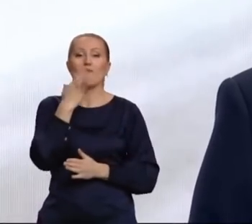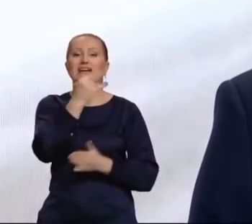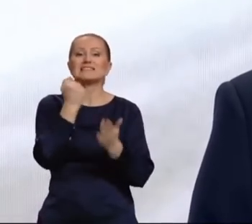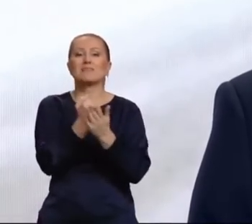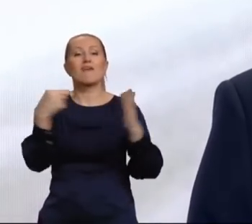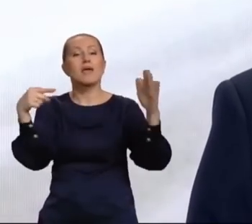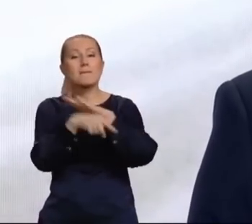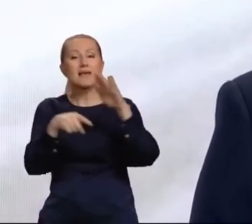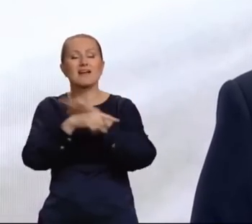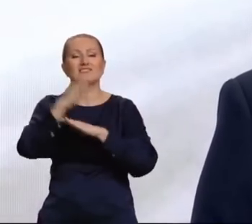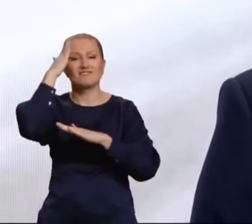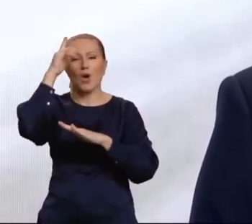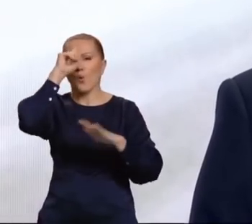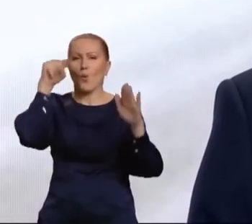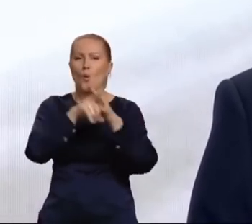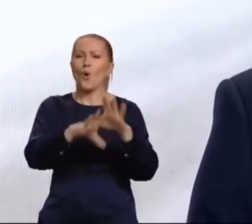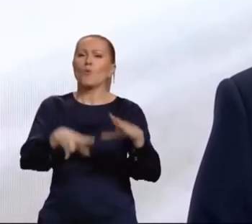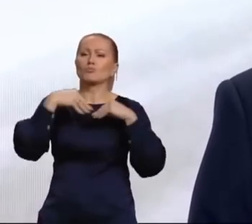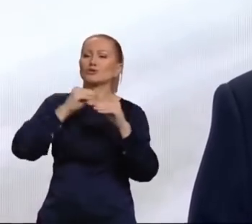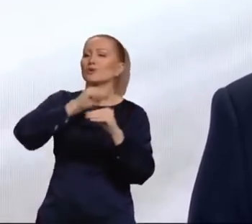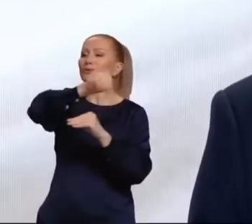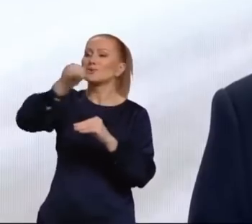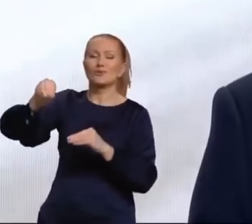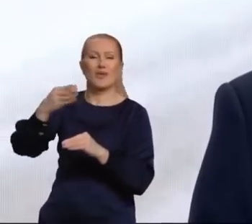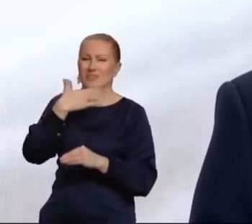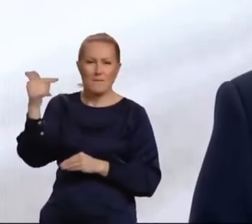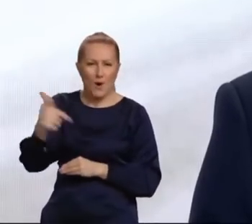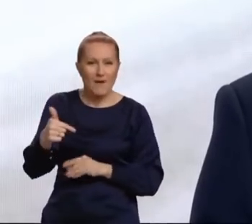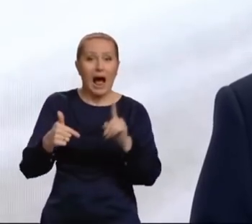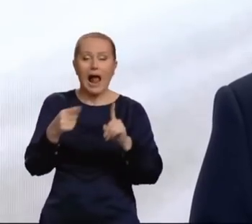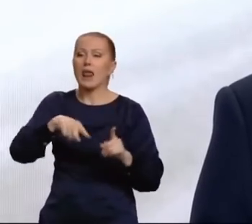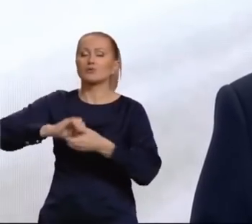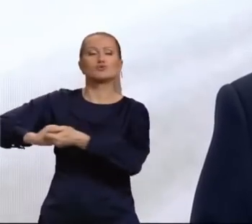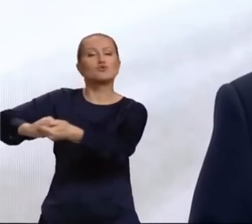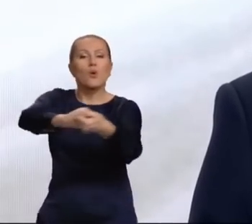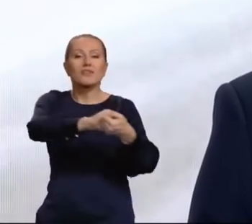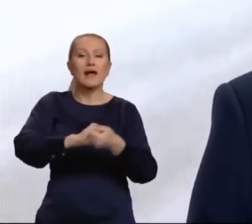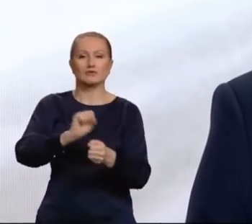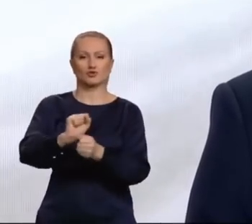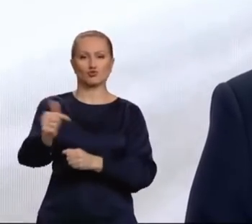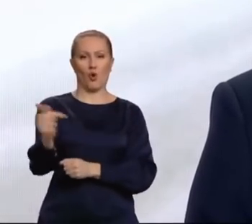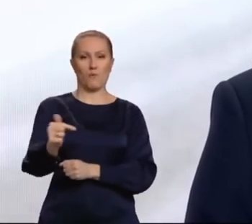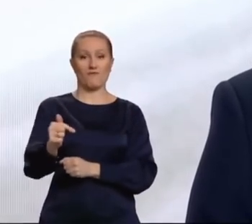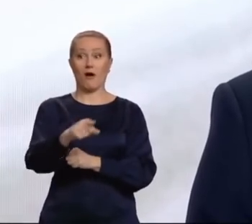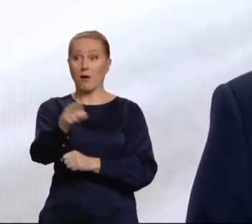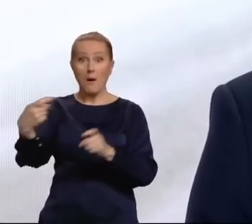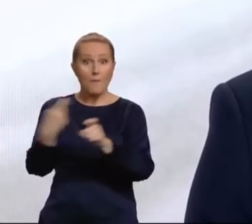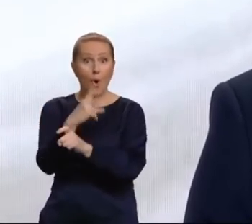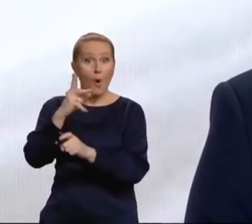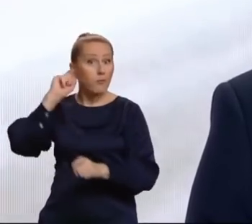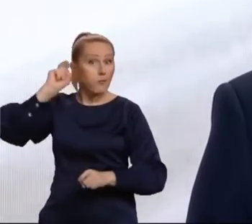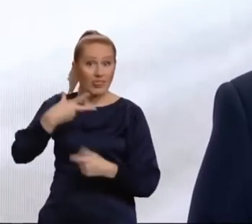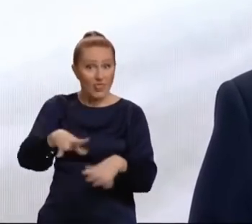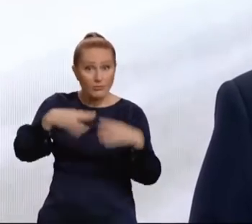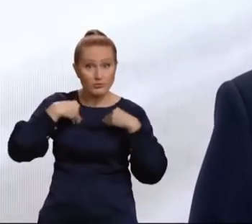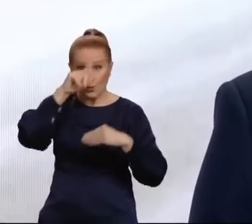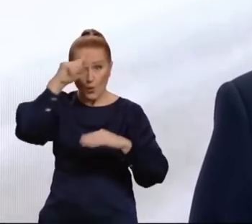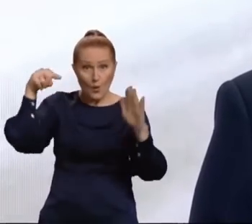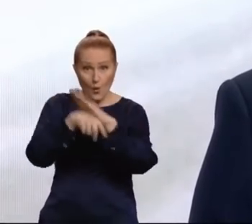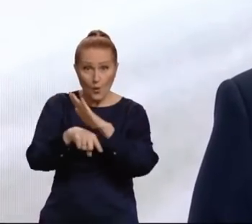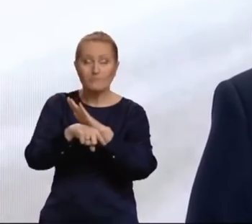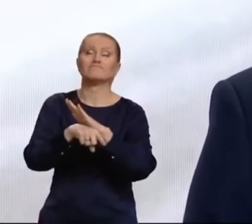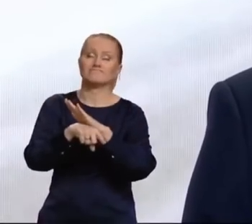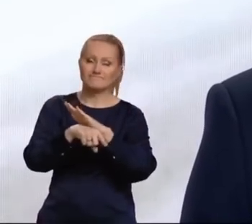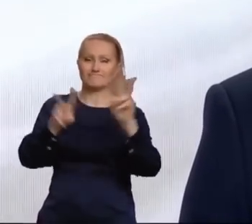relokacja nie jest obowiązkowa, to jednak tu cytat, solidarność Mario, jest musisz spopularyzować. A państwa, które nie chcą przyjmować imigrantów, tu znowu